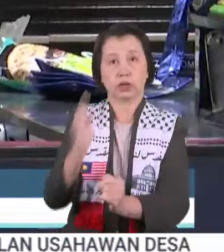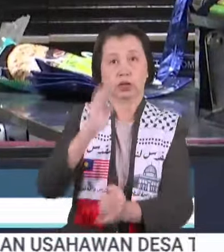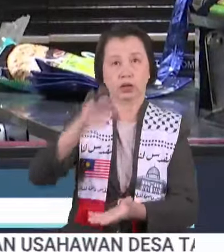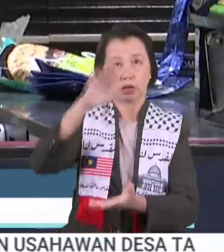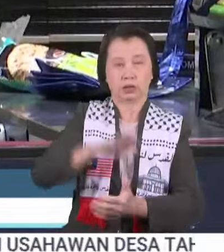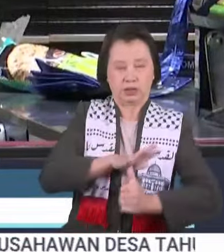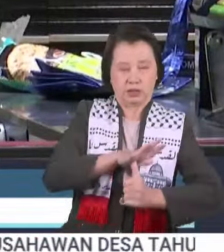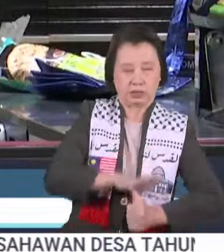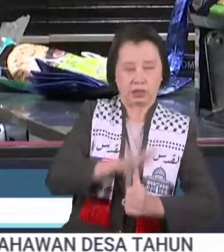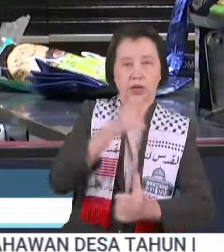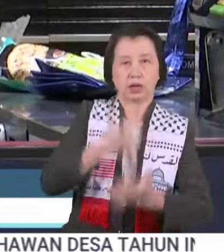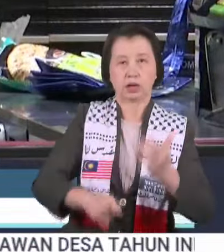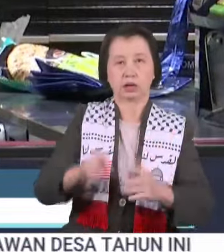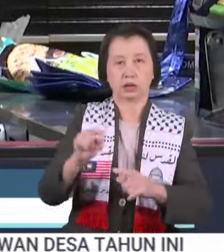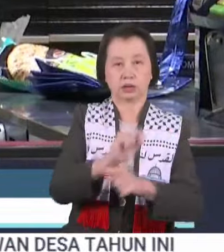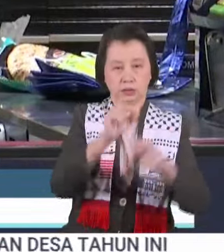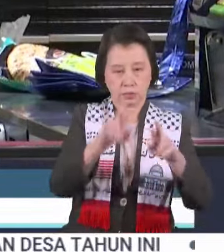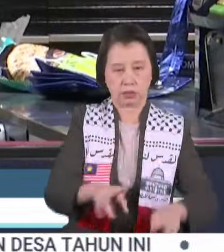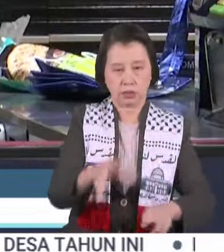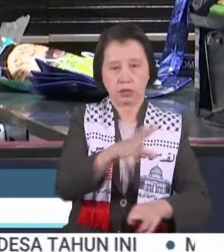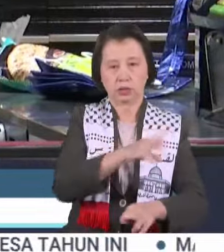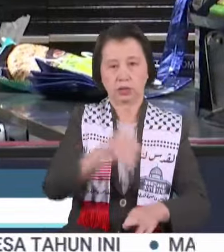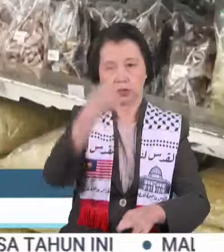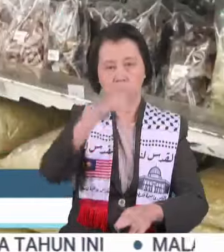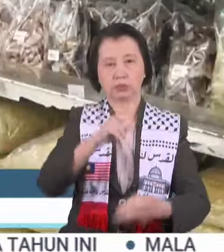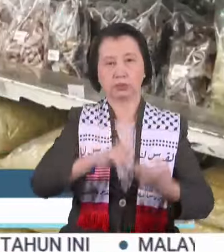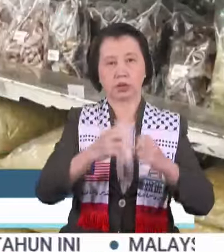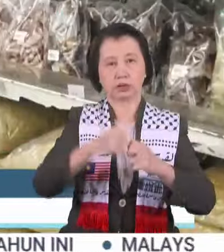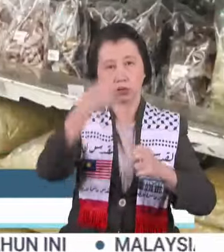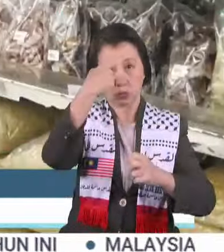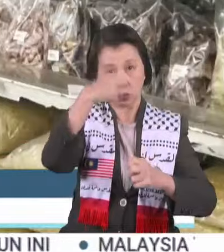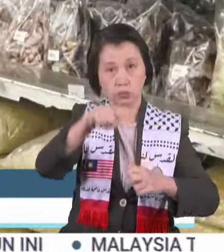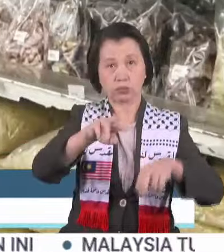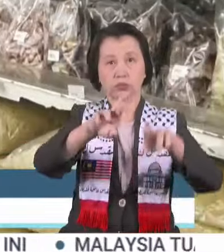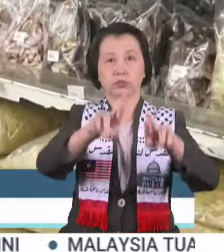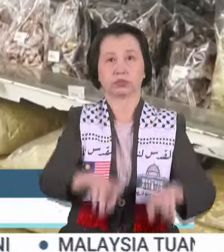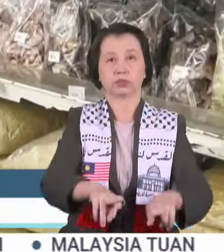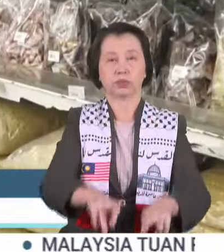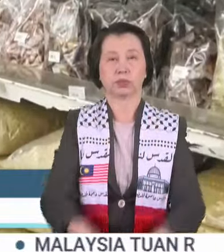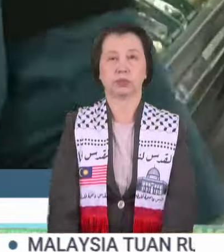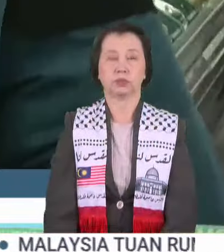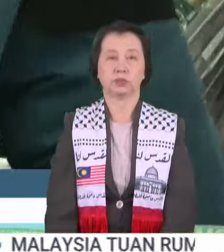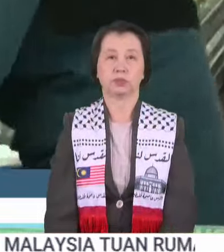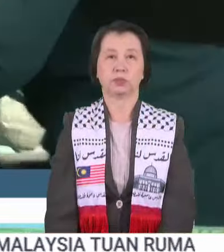mengurangkan tekanan harga barang pengguna dan impak kepada rakyat.